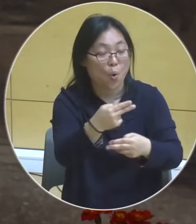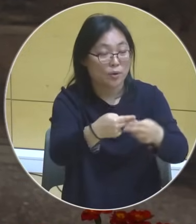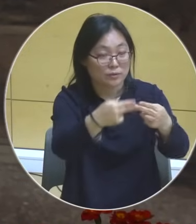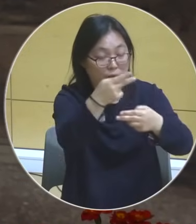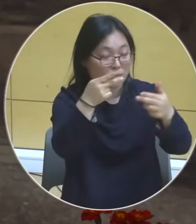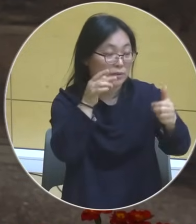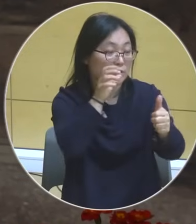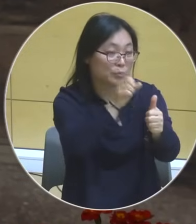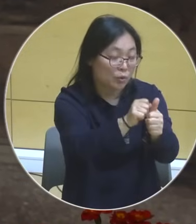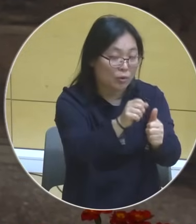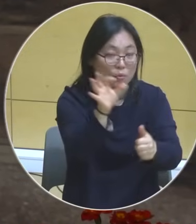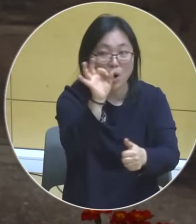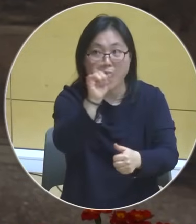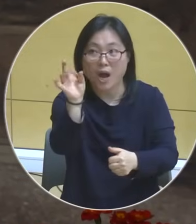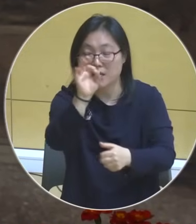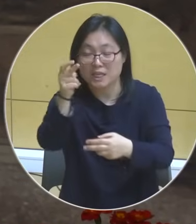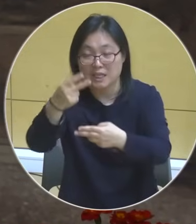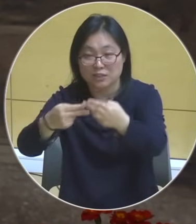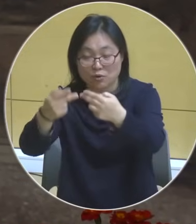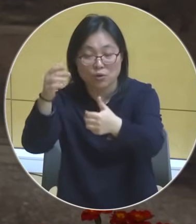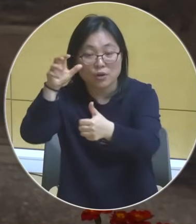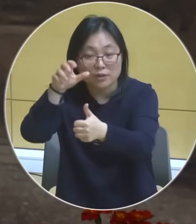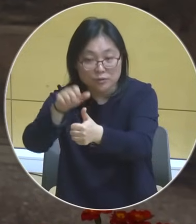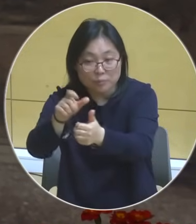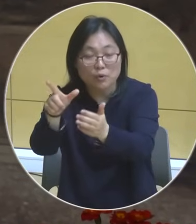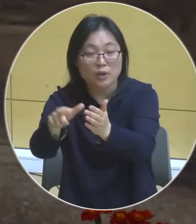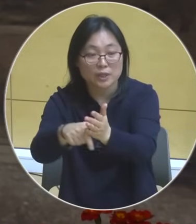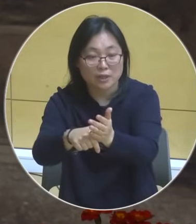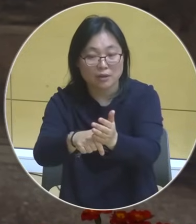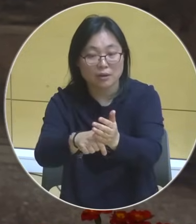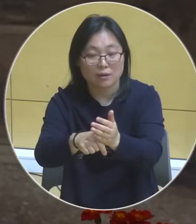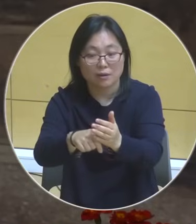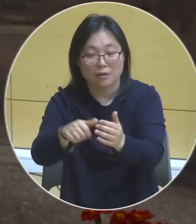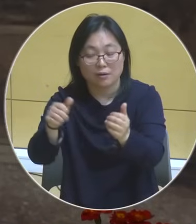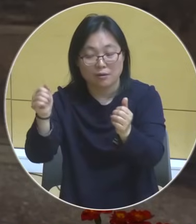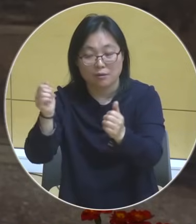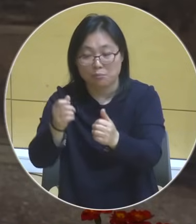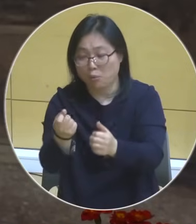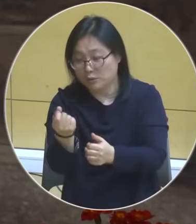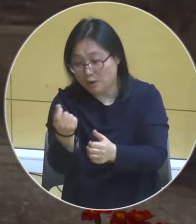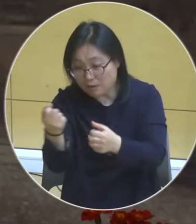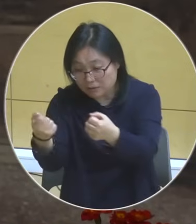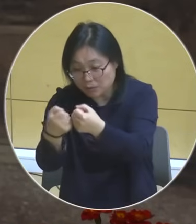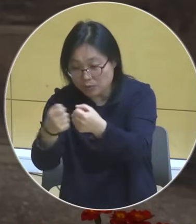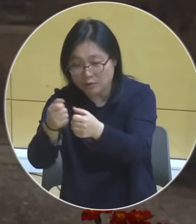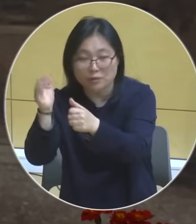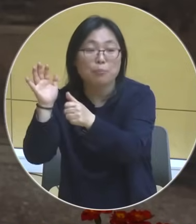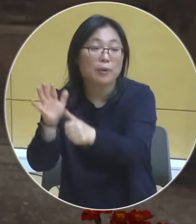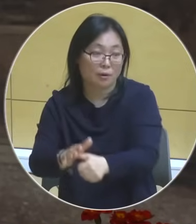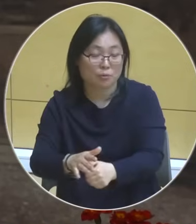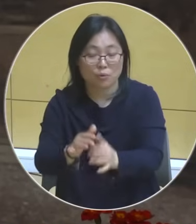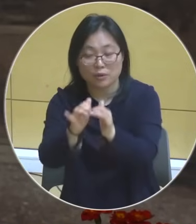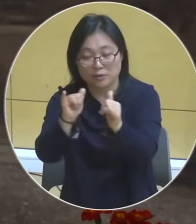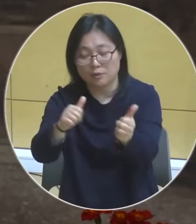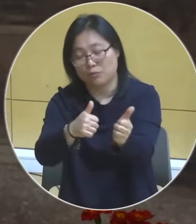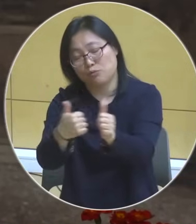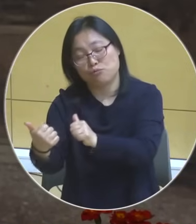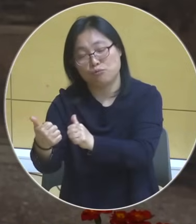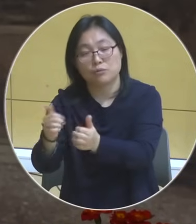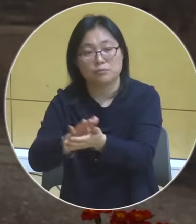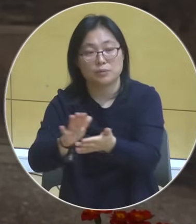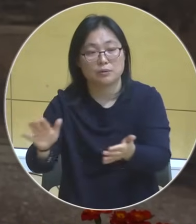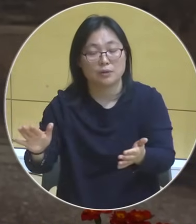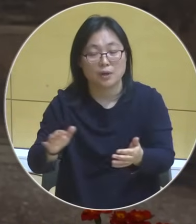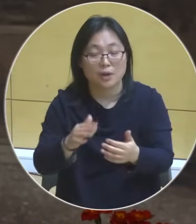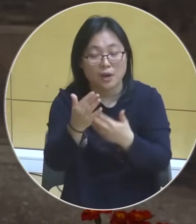아이성에서 패배하면서 자기의 백성들이 죽었습니다. 하나님 앞에 와서 그는 옷을 찢고 죄를